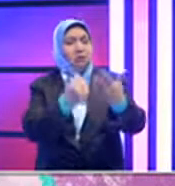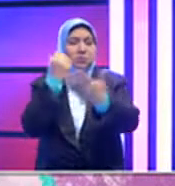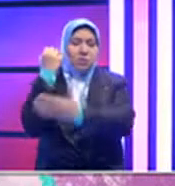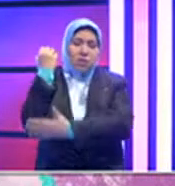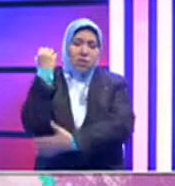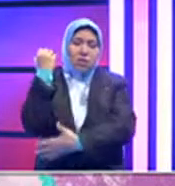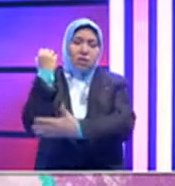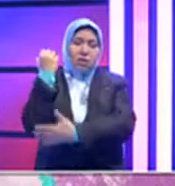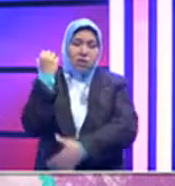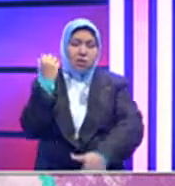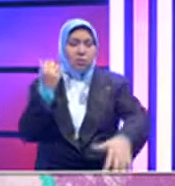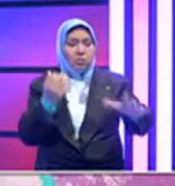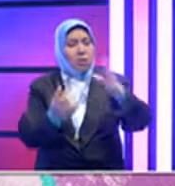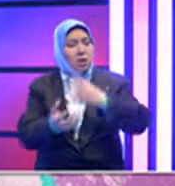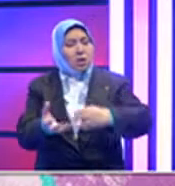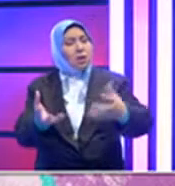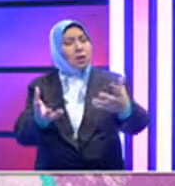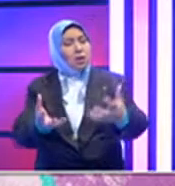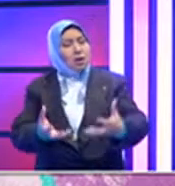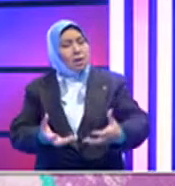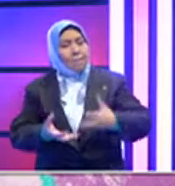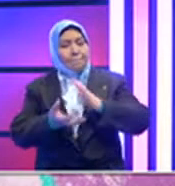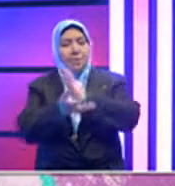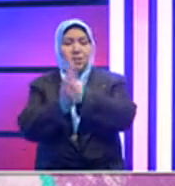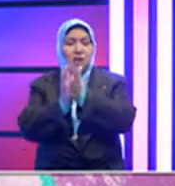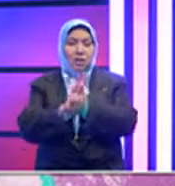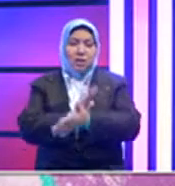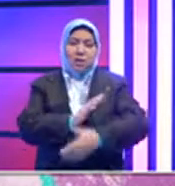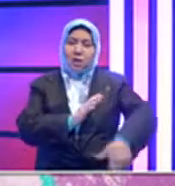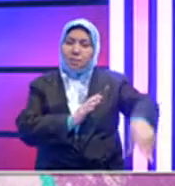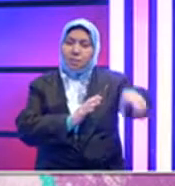ubi warna Jalan nugget